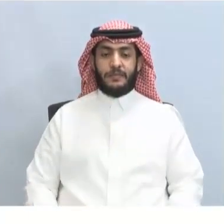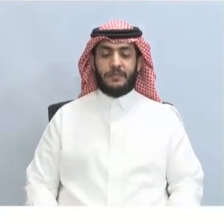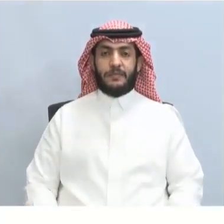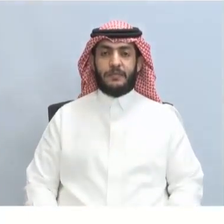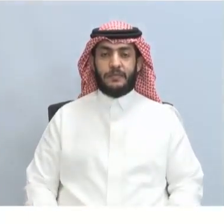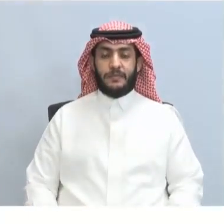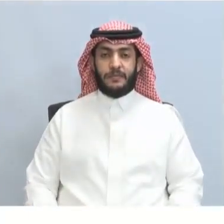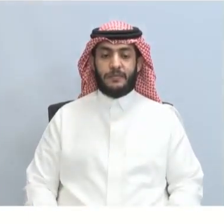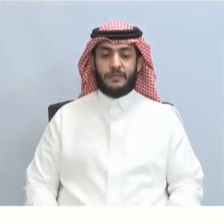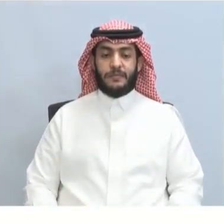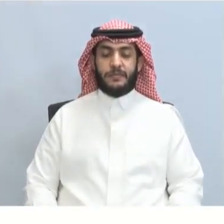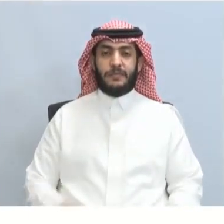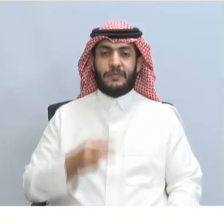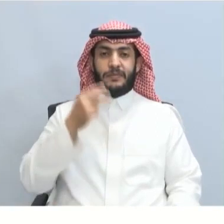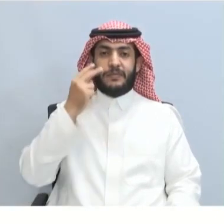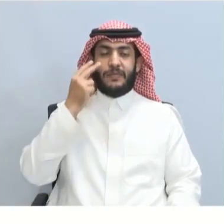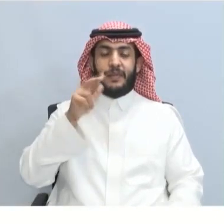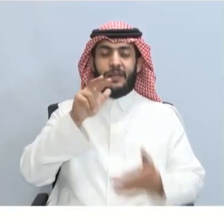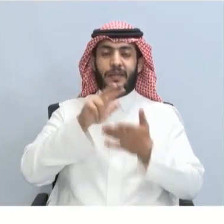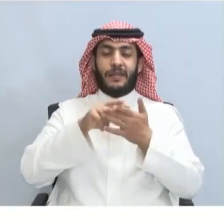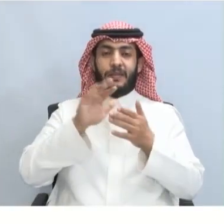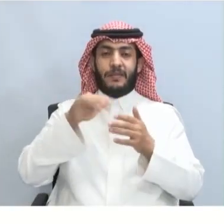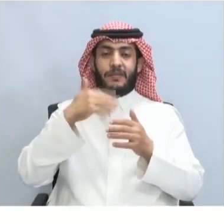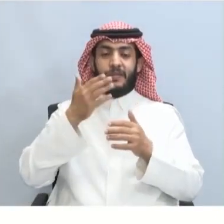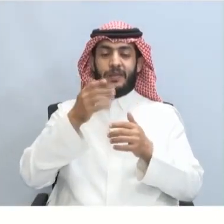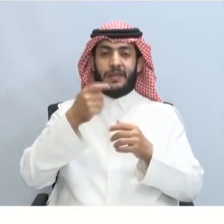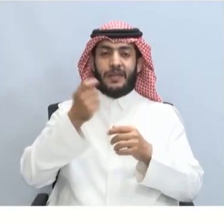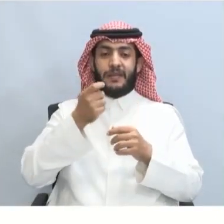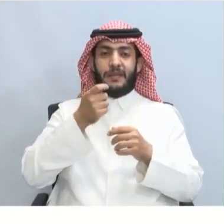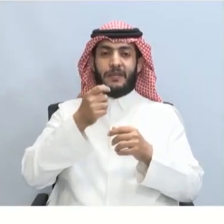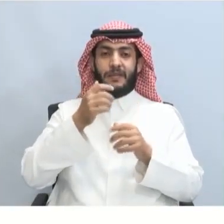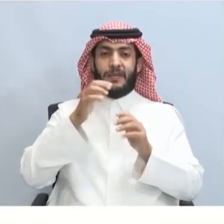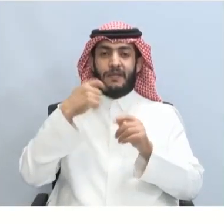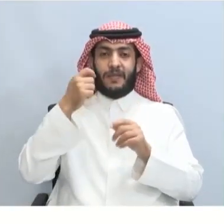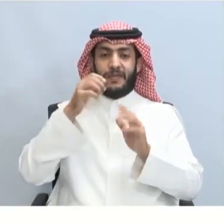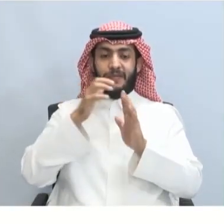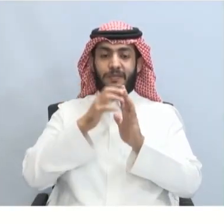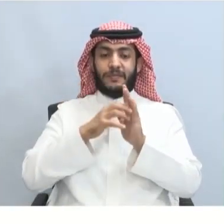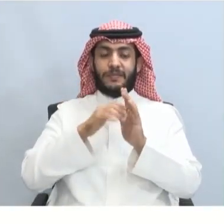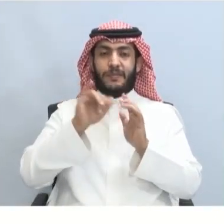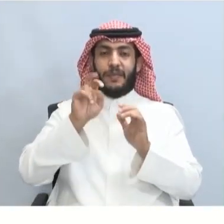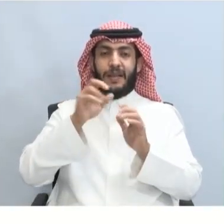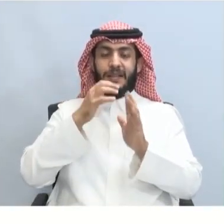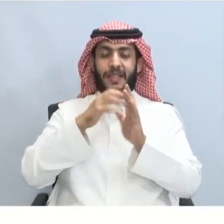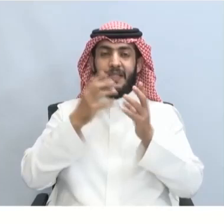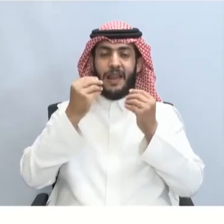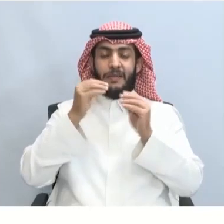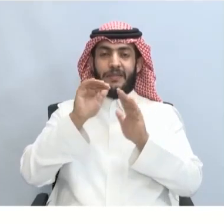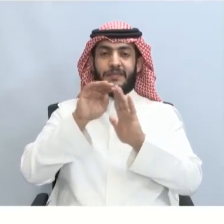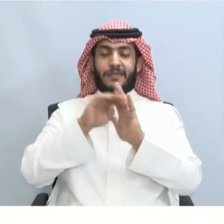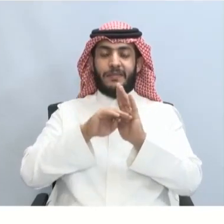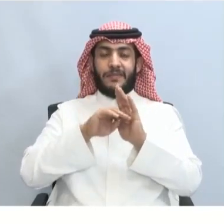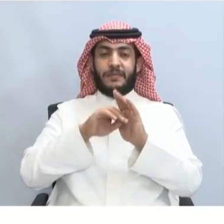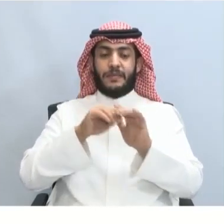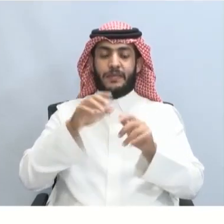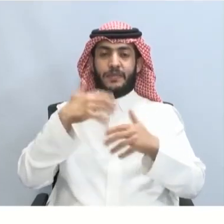التالي نلاحظ في التطبيق بعد ان قمنا بكتابه المقطع او التعليمات نقوم